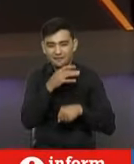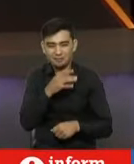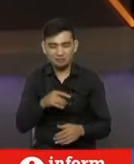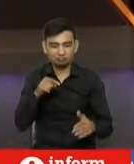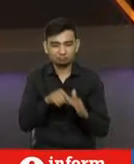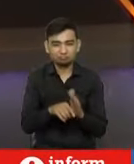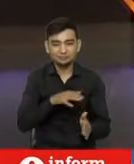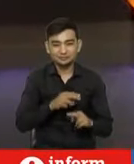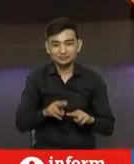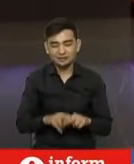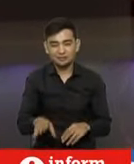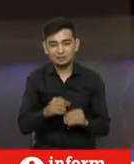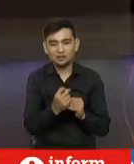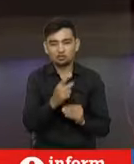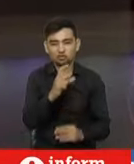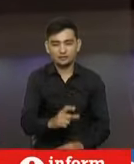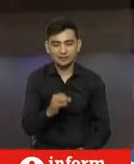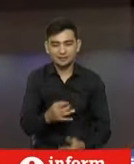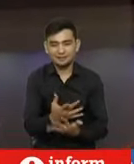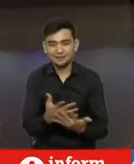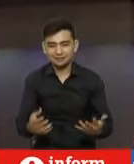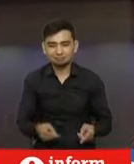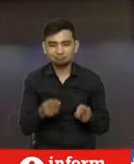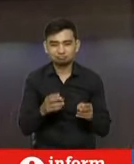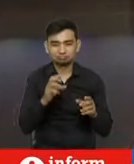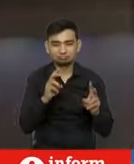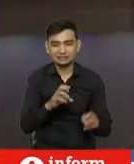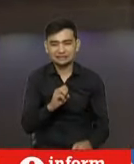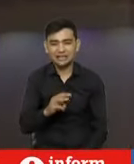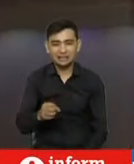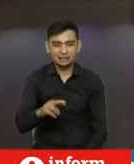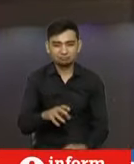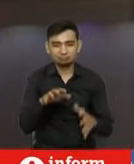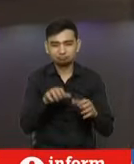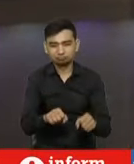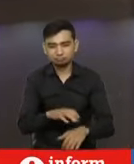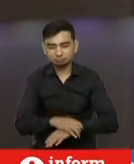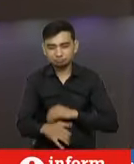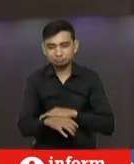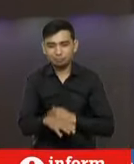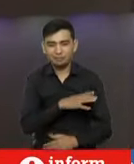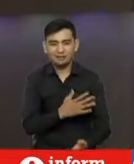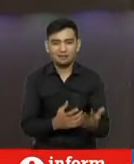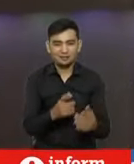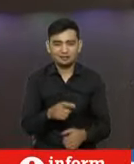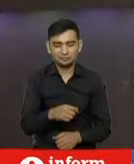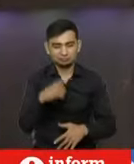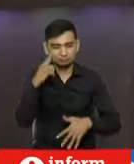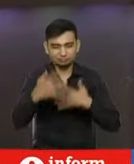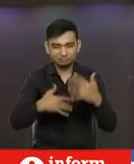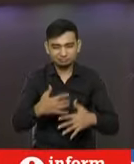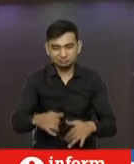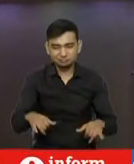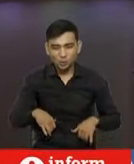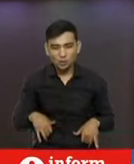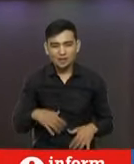11 человек. Им предъявили обвинения по нескольким статьям, среди которых захват заложников, зданий, участие в массовых беспорядках и